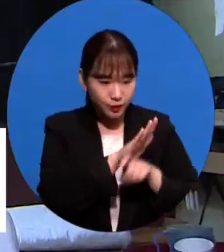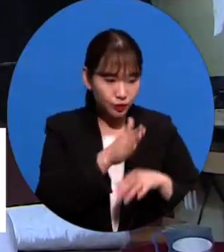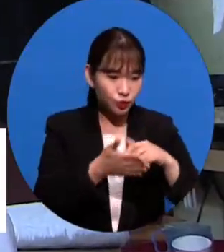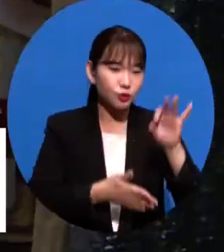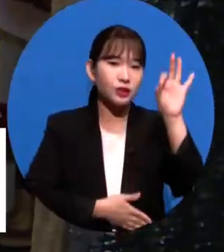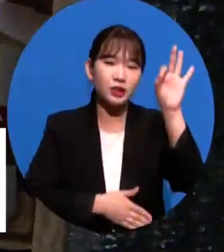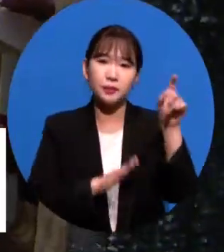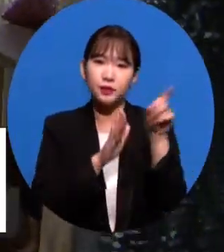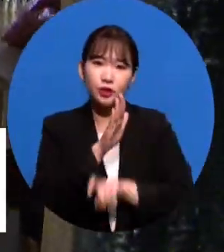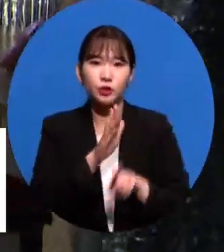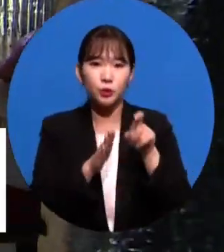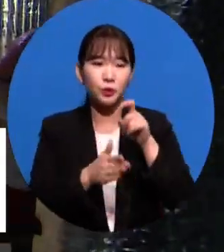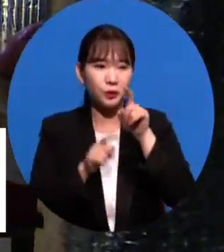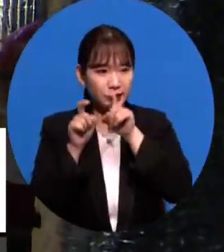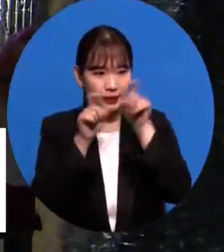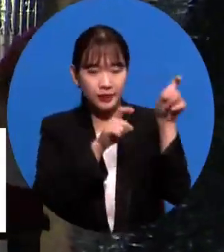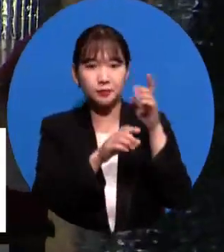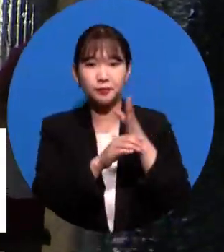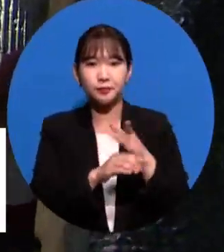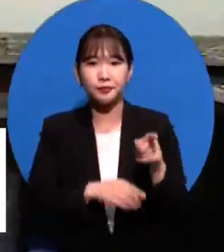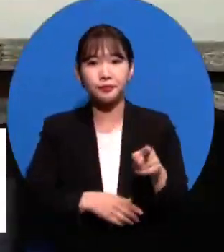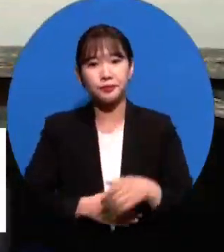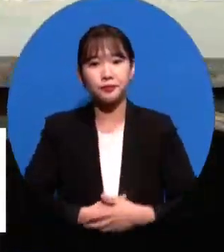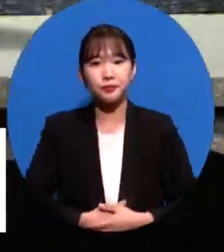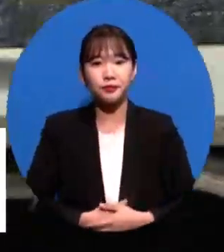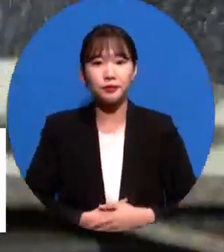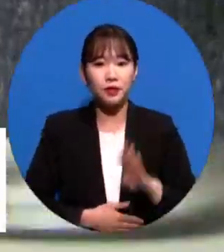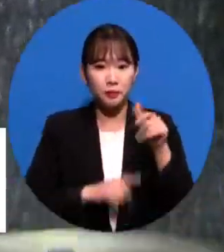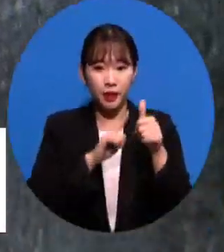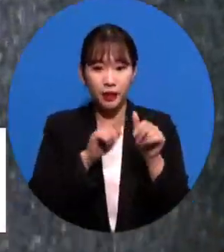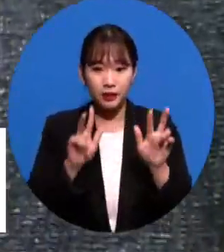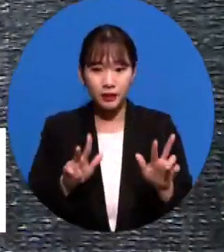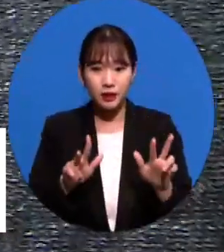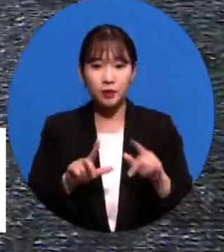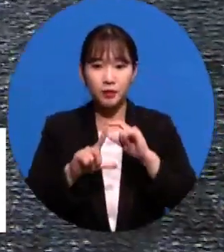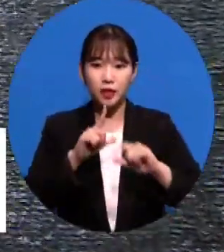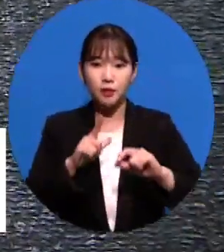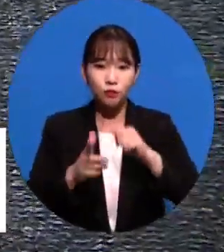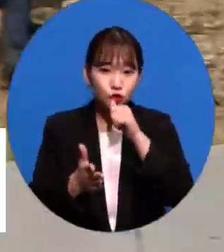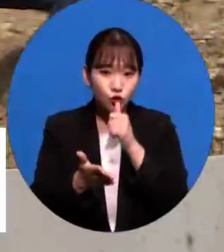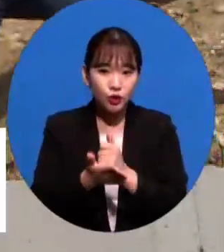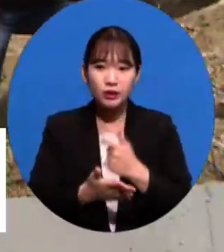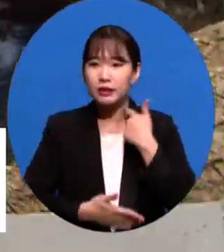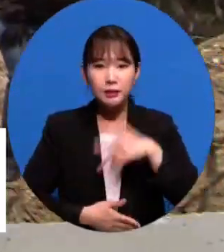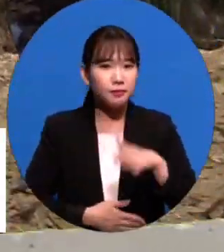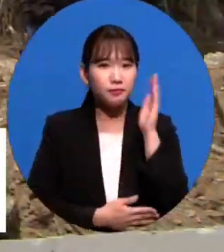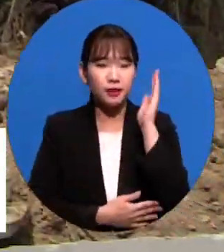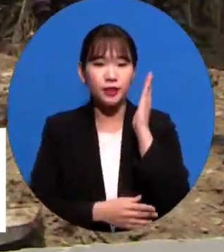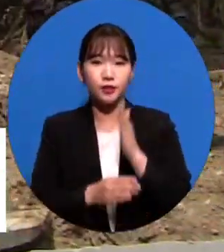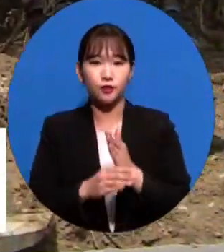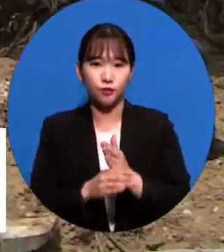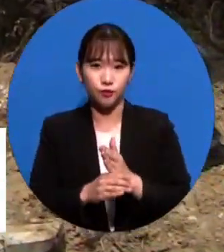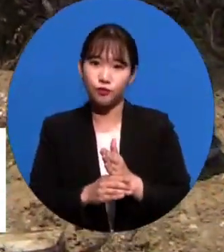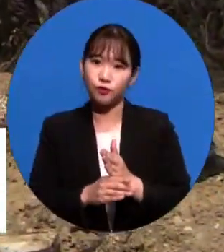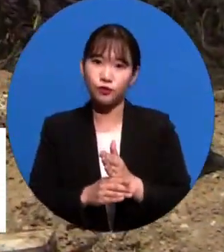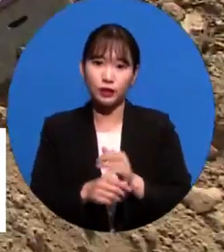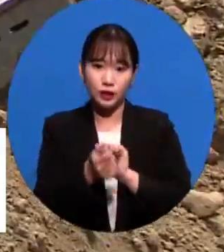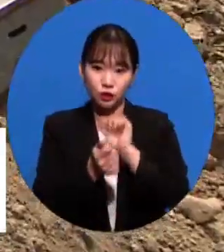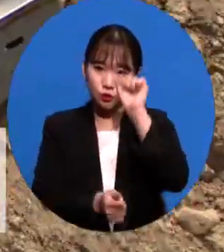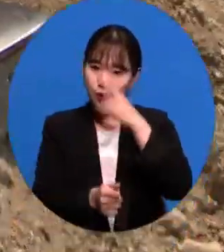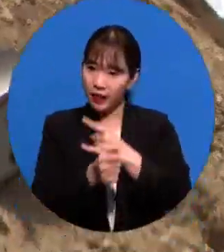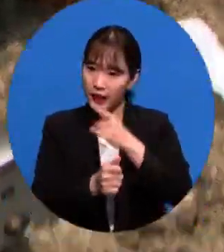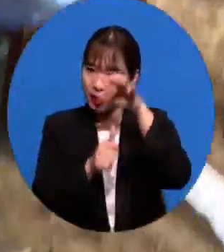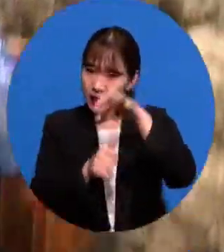건의 절도 행각을 벌인 혐의를 받고 있습니다. 박 씨는 현재 일부 혐의를 부인하고 있는 것으로 알려진 가운데 구속